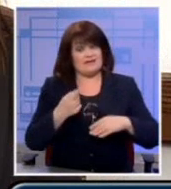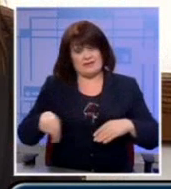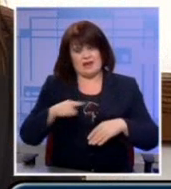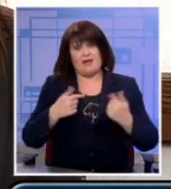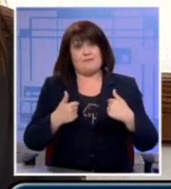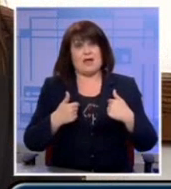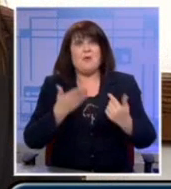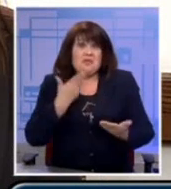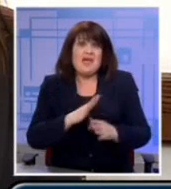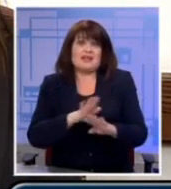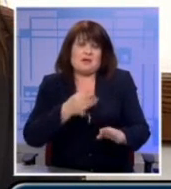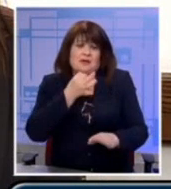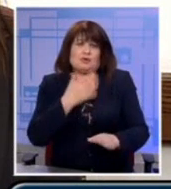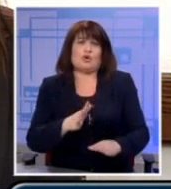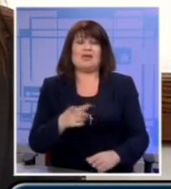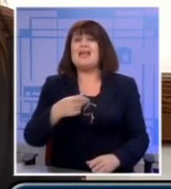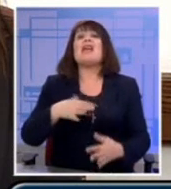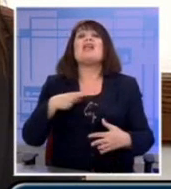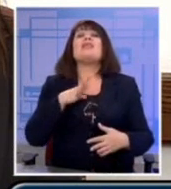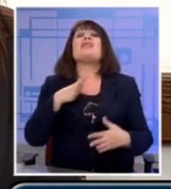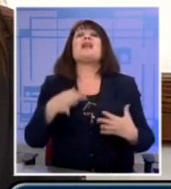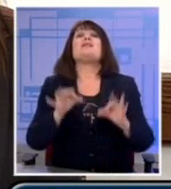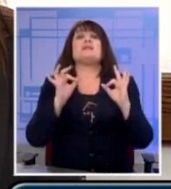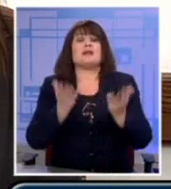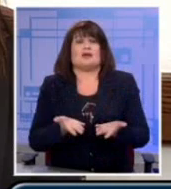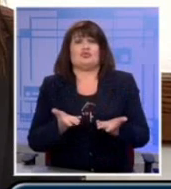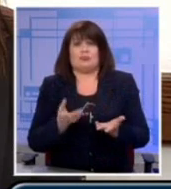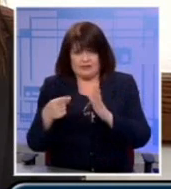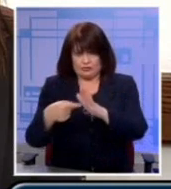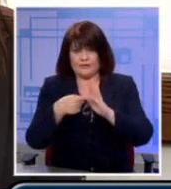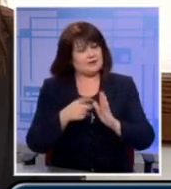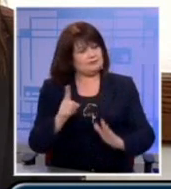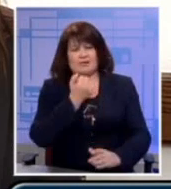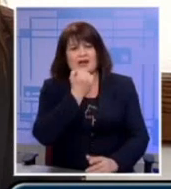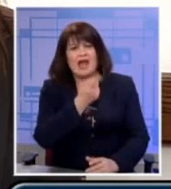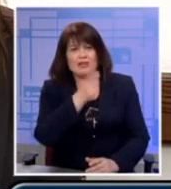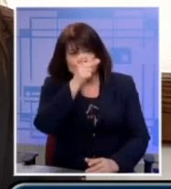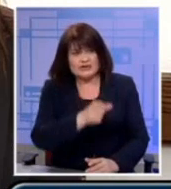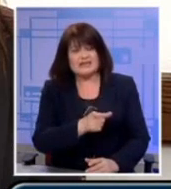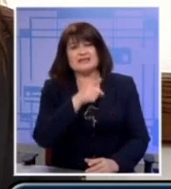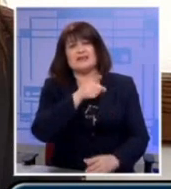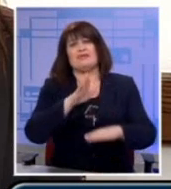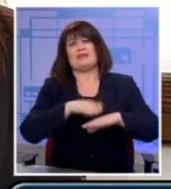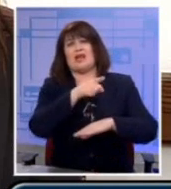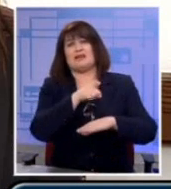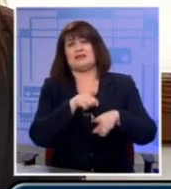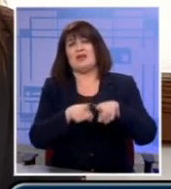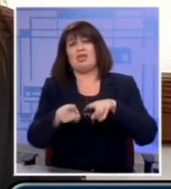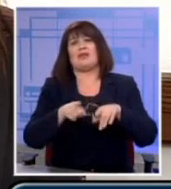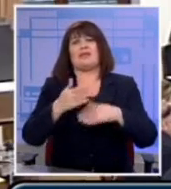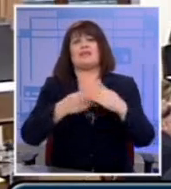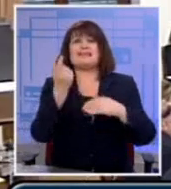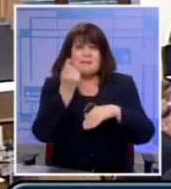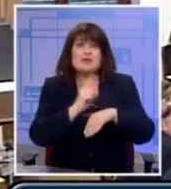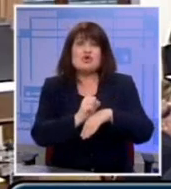θα είχα τελειώσει είναι ότι δεν θέλετε να ξεκινήσει η διαδικασία. Όχι, κάντε λάθος. Εσείς εκτρέπετε τη διαδικασία. Εγώ θα είχα τελειώσει. Μισό λεπτό, θέλω